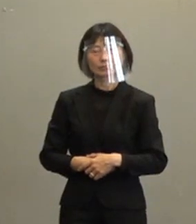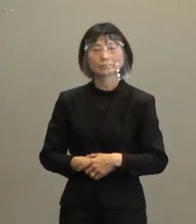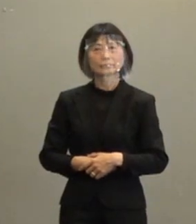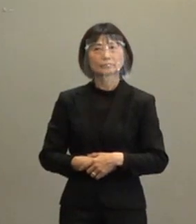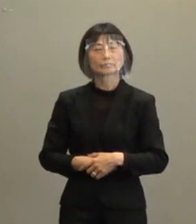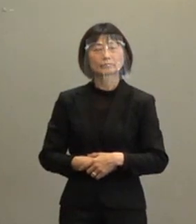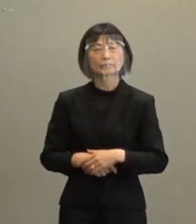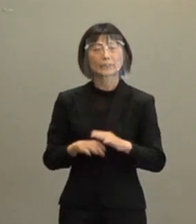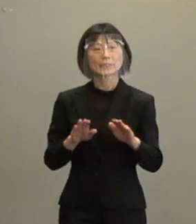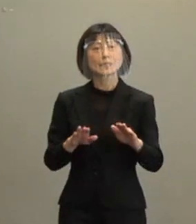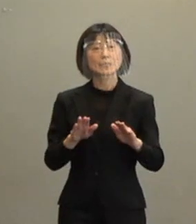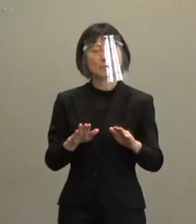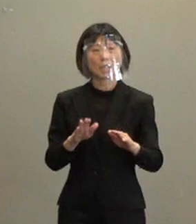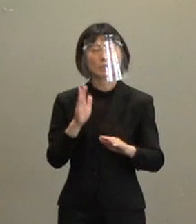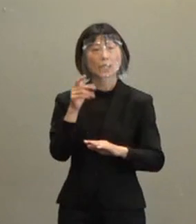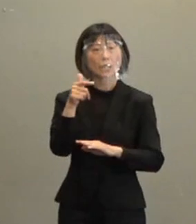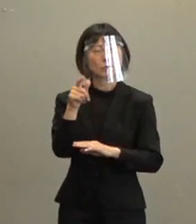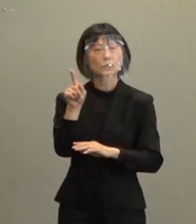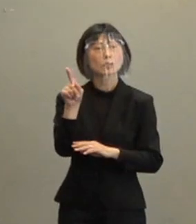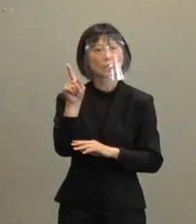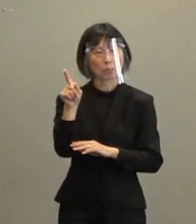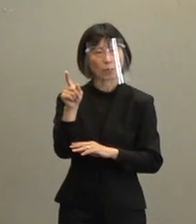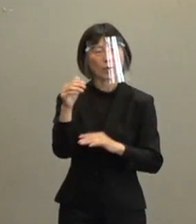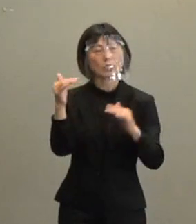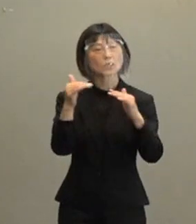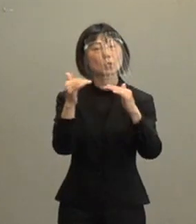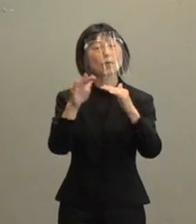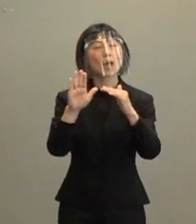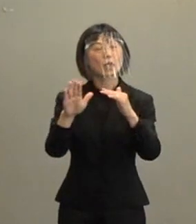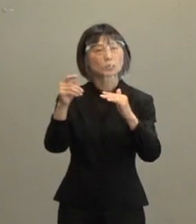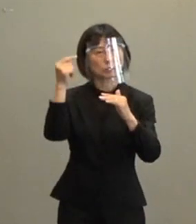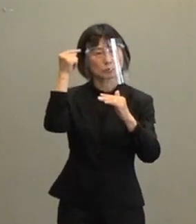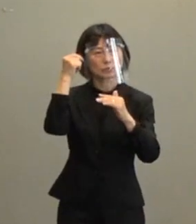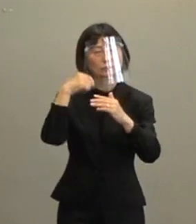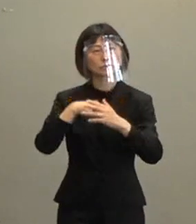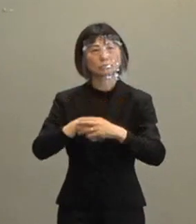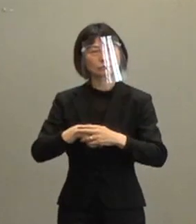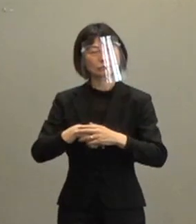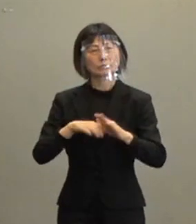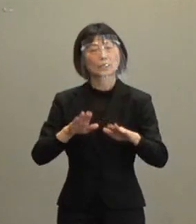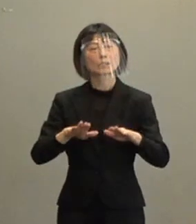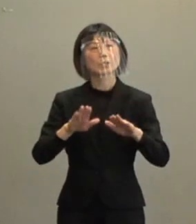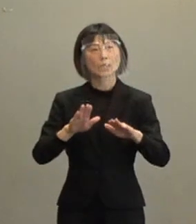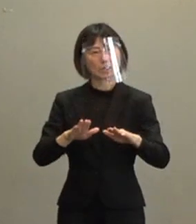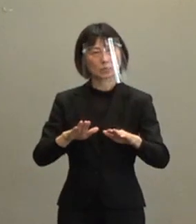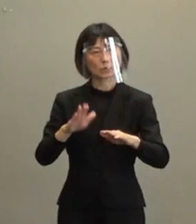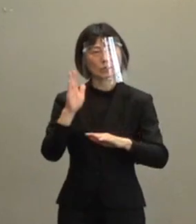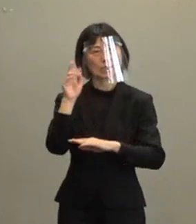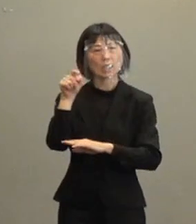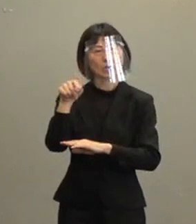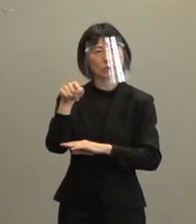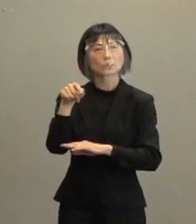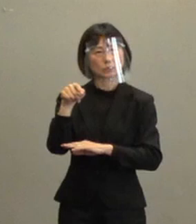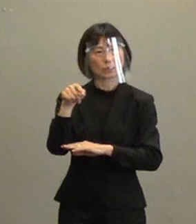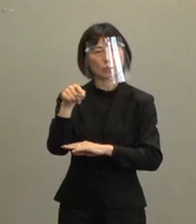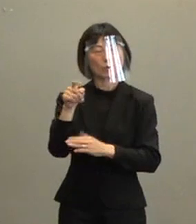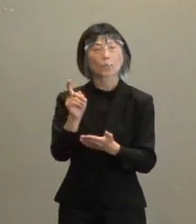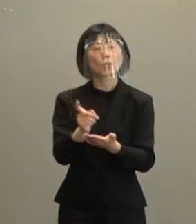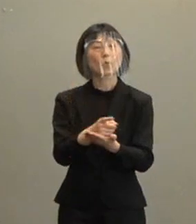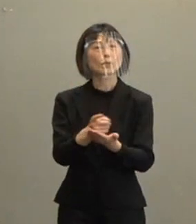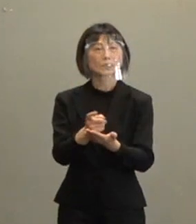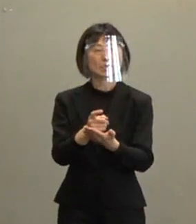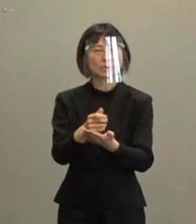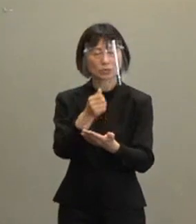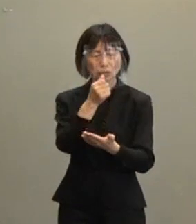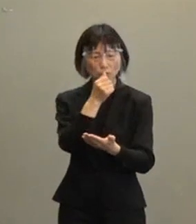です。今政府の方でも議論はされていると思いますけれど、現在の政府答弁方針だと、十